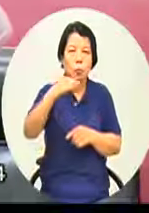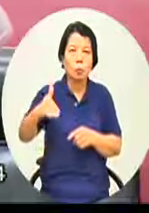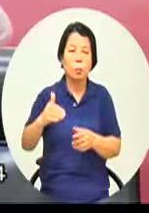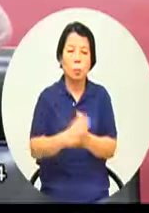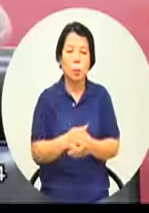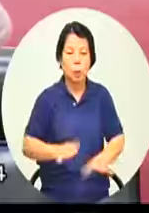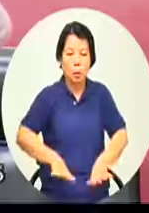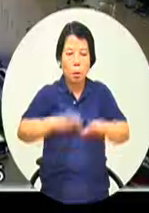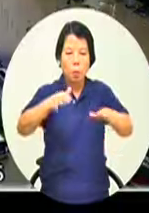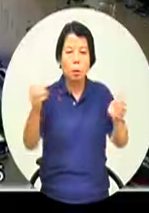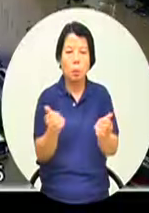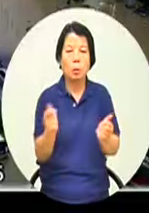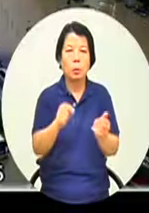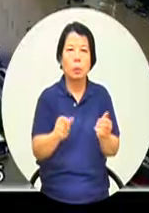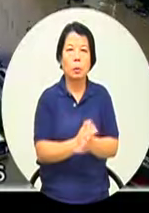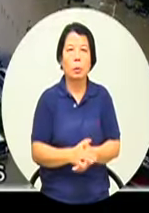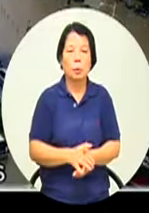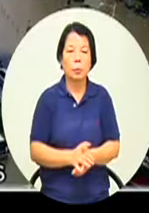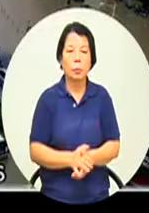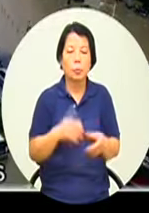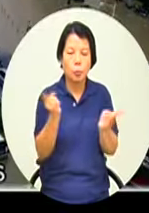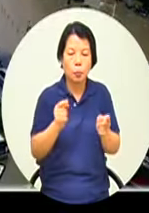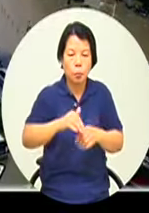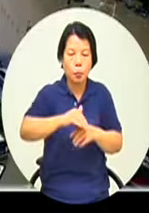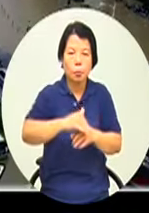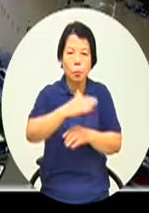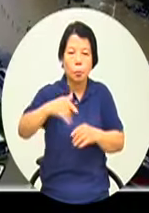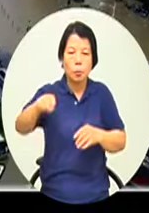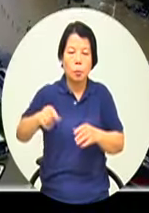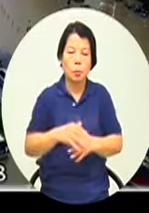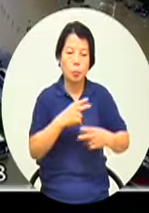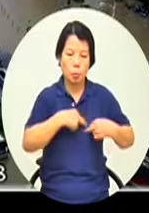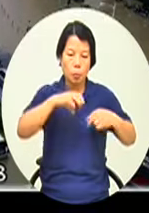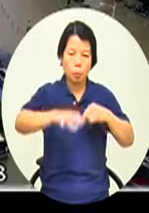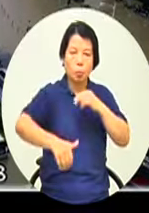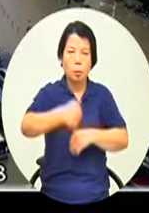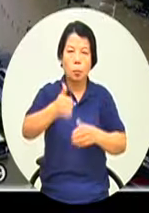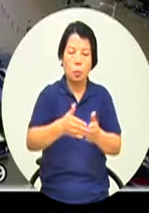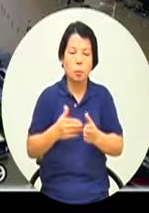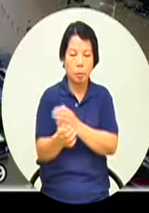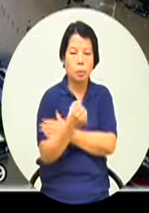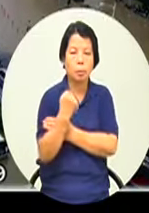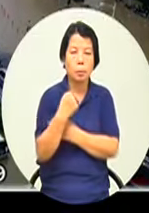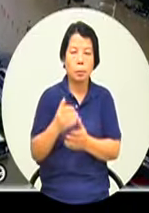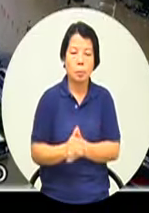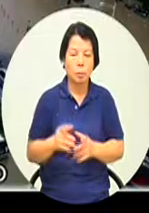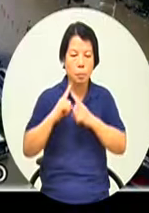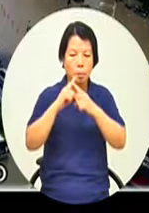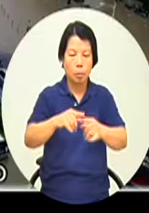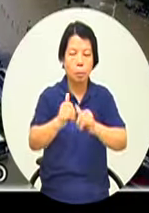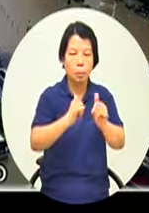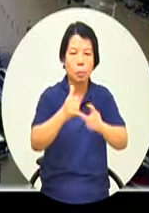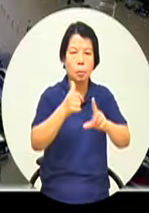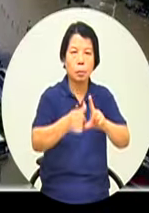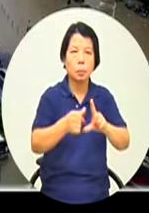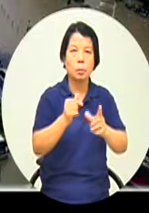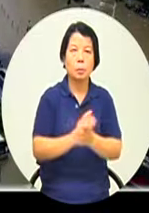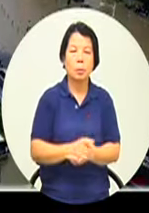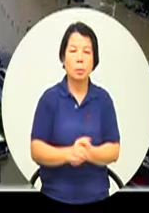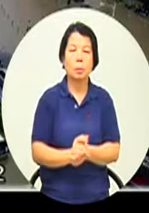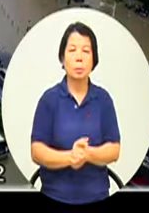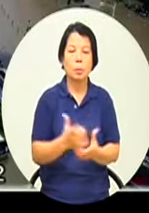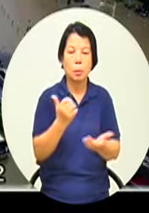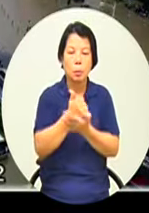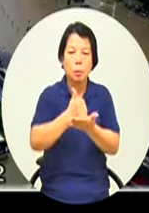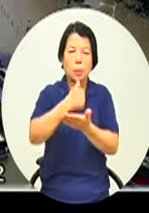淹水的问题。那鼓山淹水问题，当然蔡局长呢，你都非常的认真，也到了社区，请了许立明副市